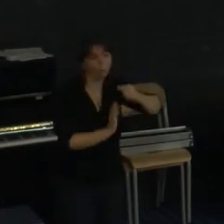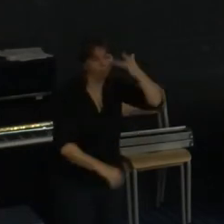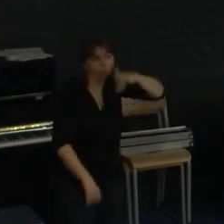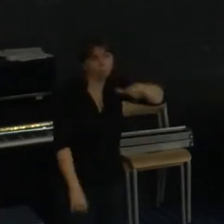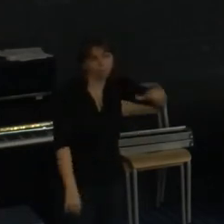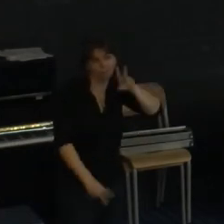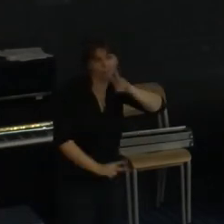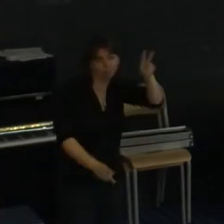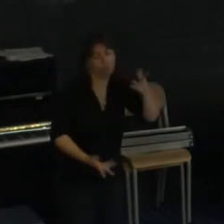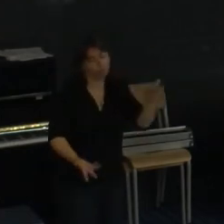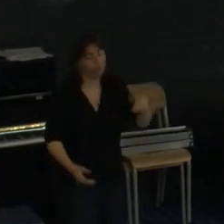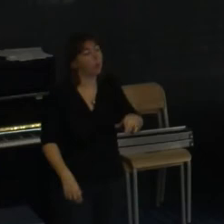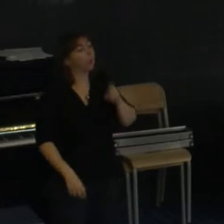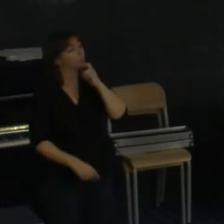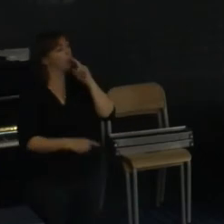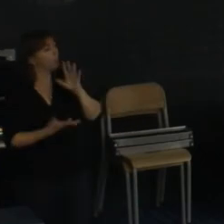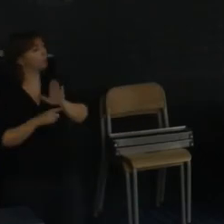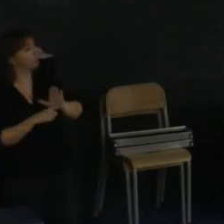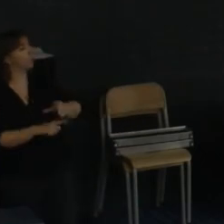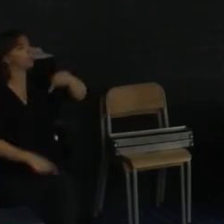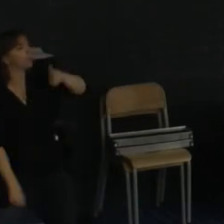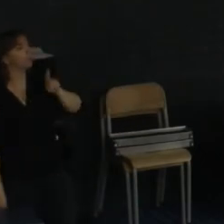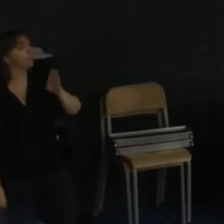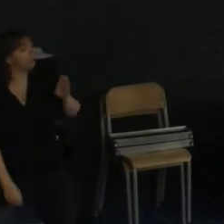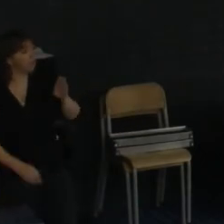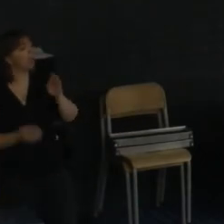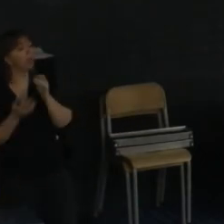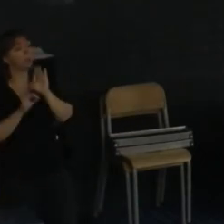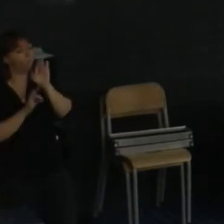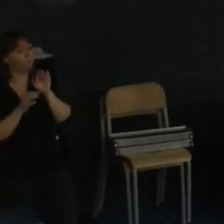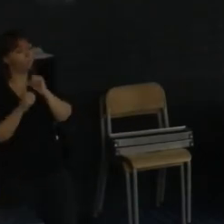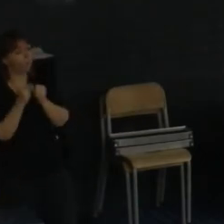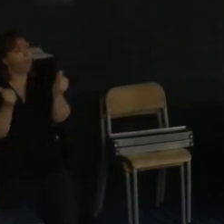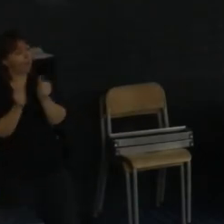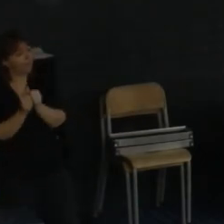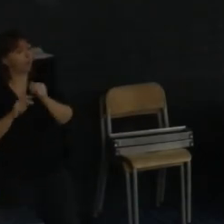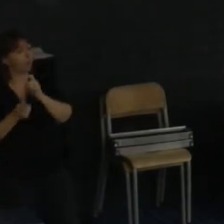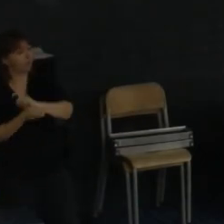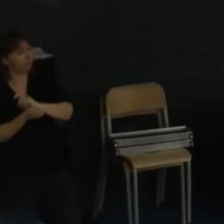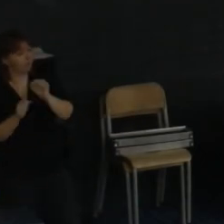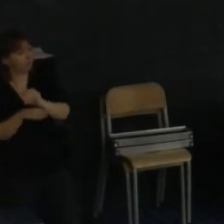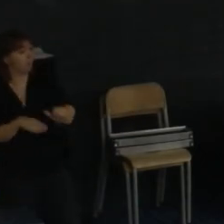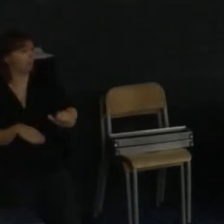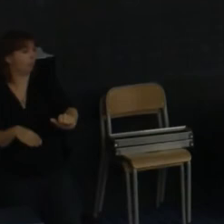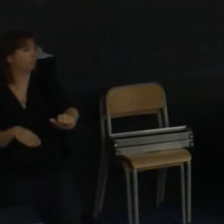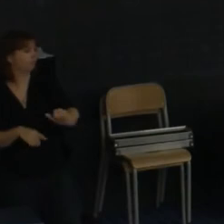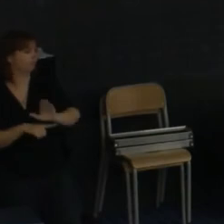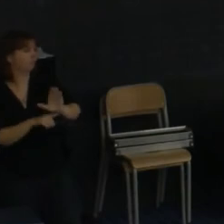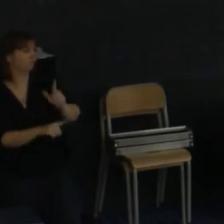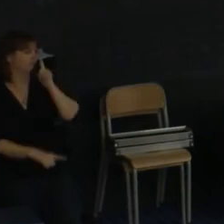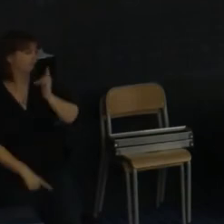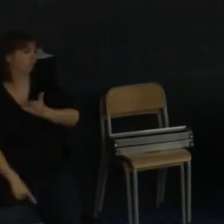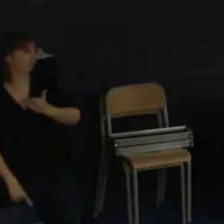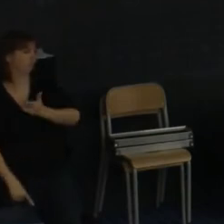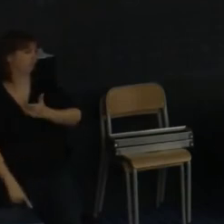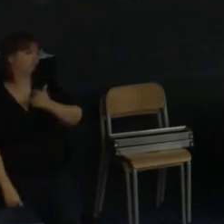montrerai que, par exemple, PDB peut être configuré en Python. Oh, ça existe, ouais. Alors, je vais continuer un petit